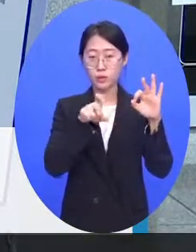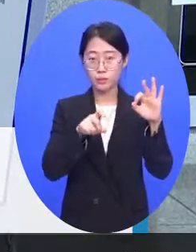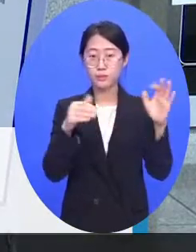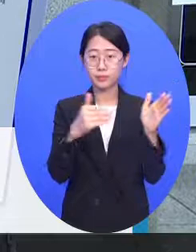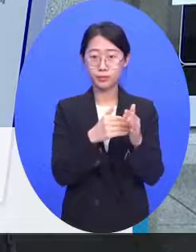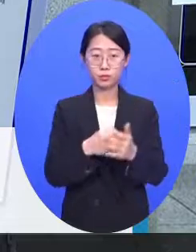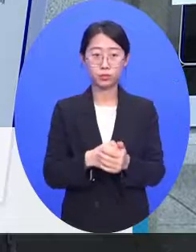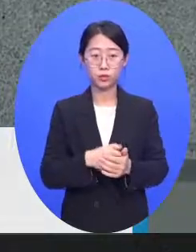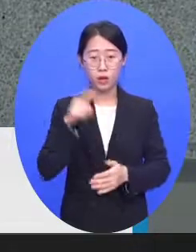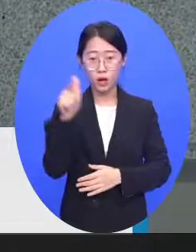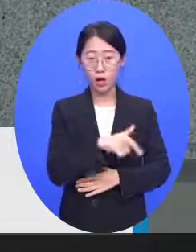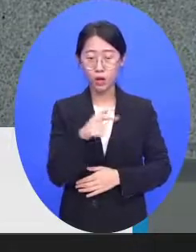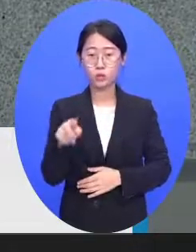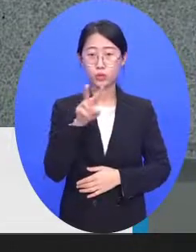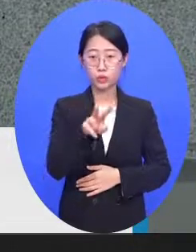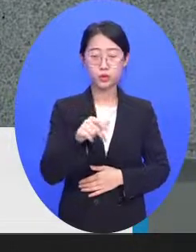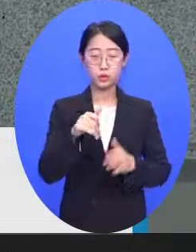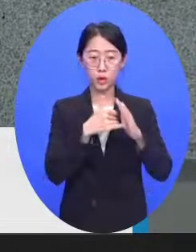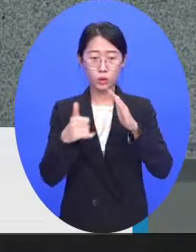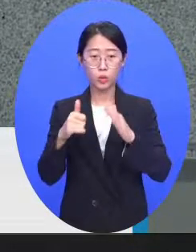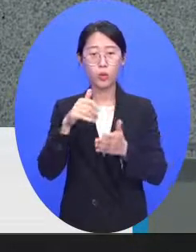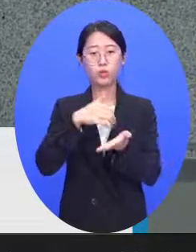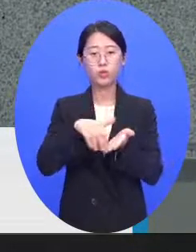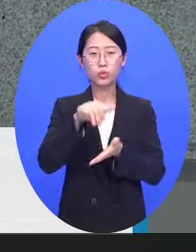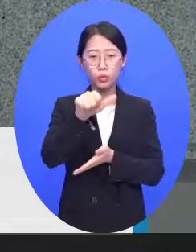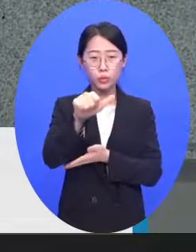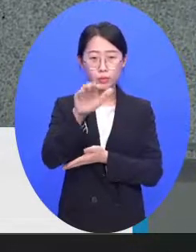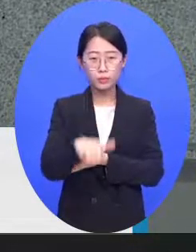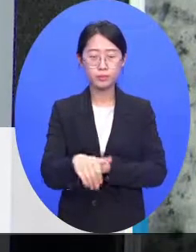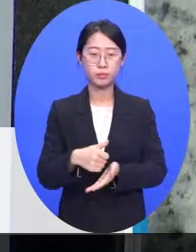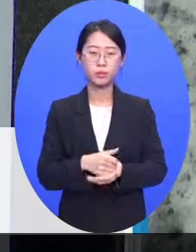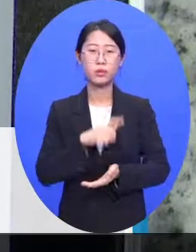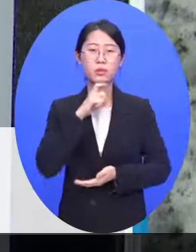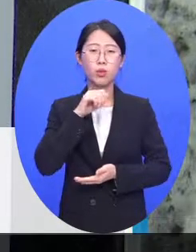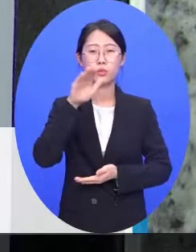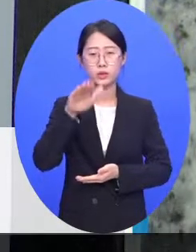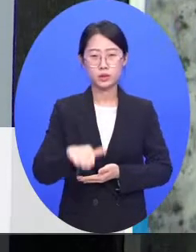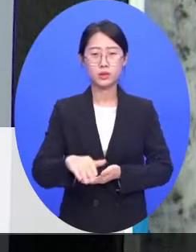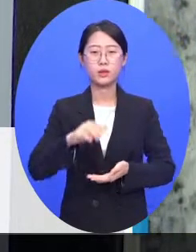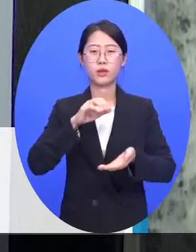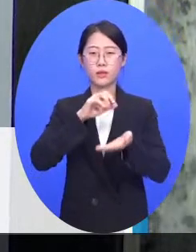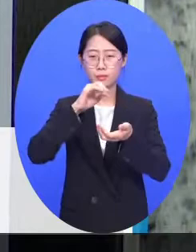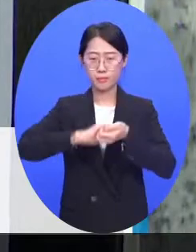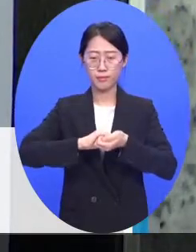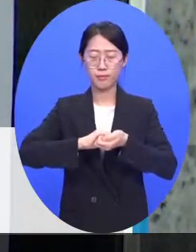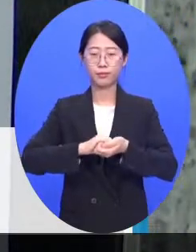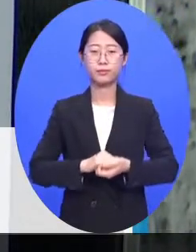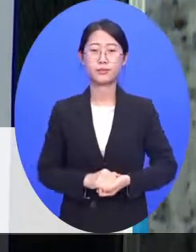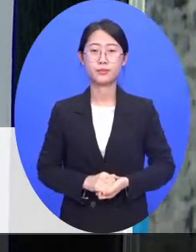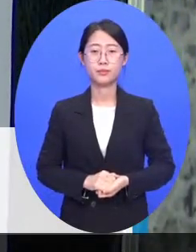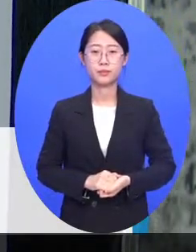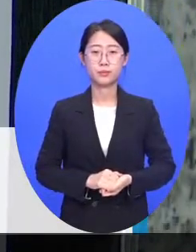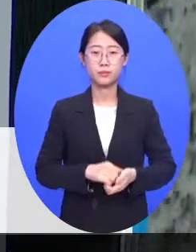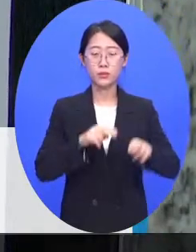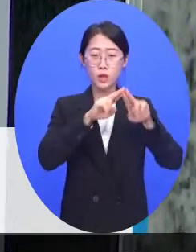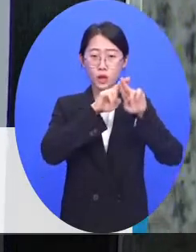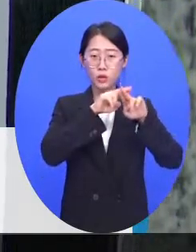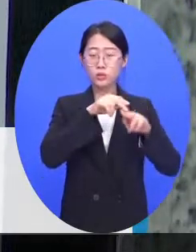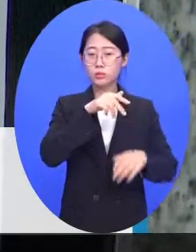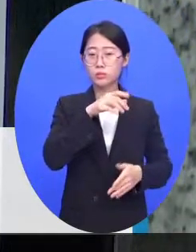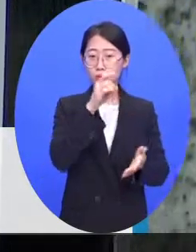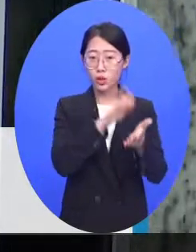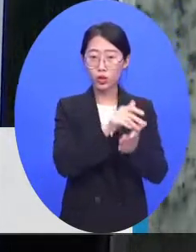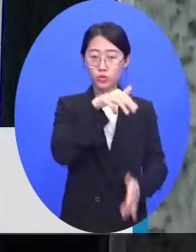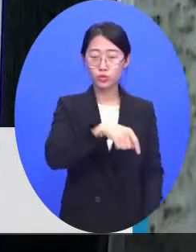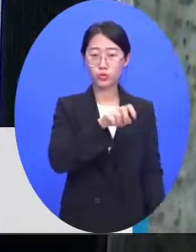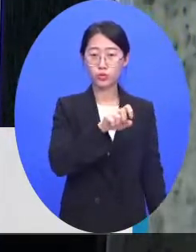11일까지 운영되며 1일 2회, 가족당 5인 이내, 참배 시간은 15분 이내로 이용이 제한됩니다. 또